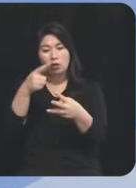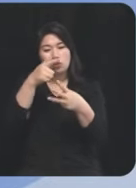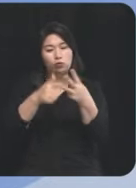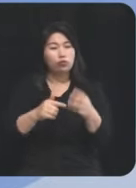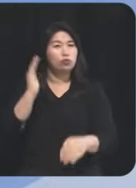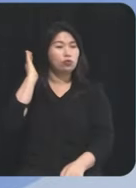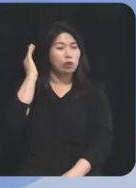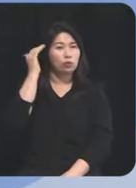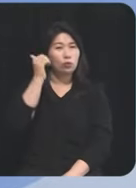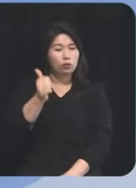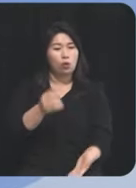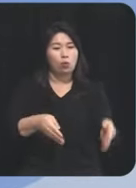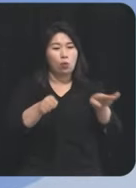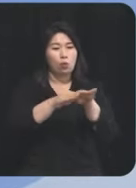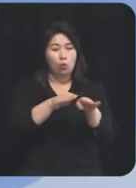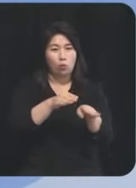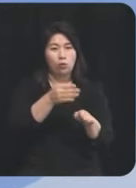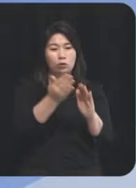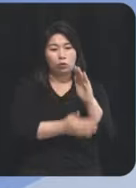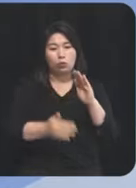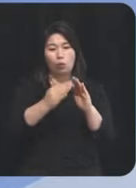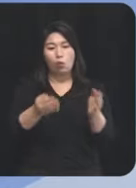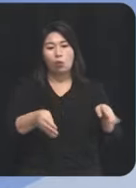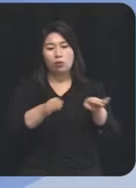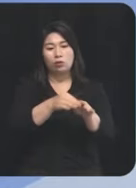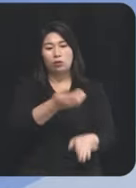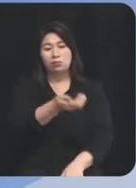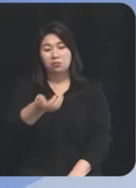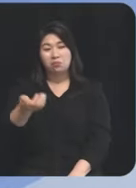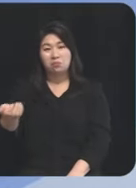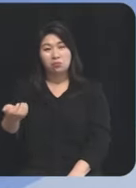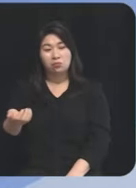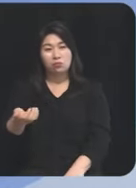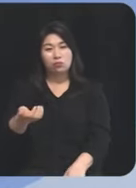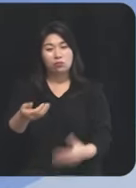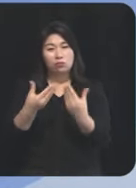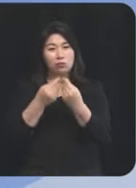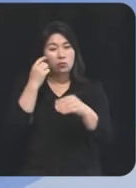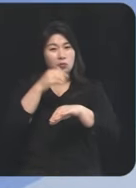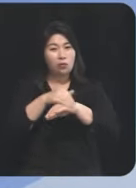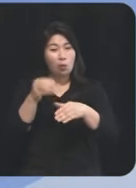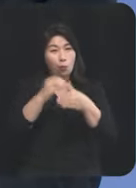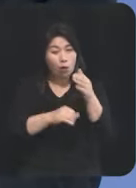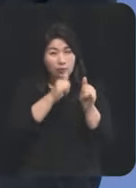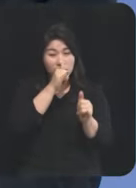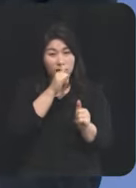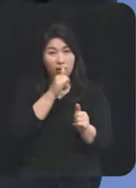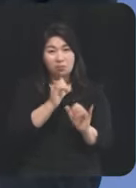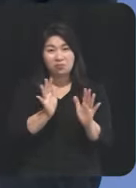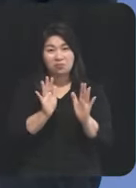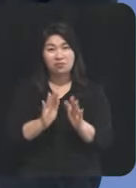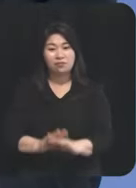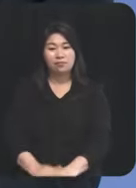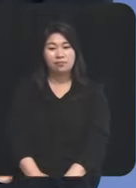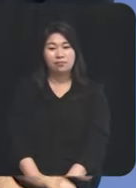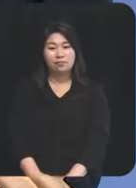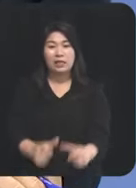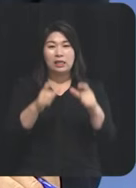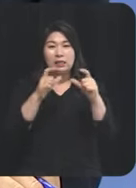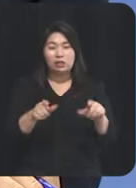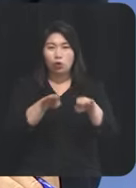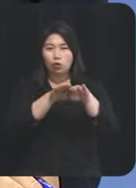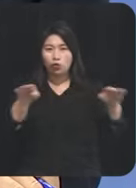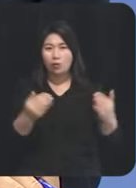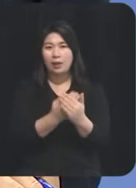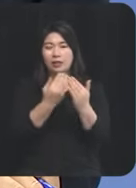정부의 그 국가계획상에 포함이 돼 있습니까? 제가 아무리 찾아봐도 아닙니다.